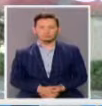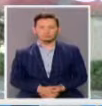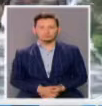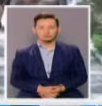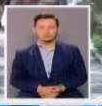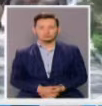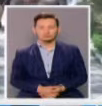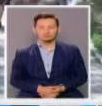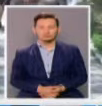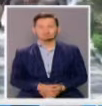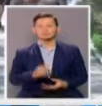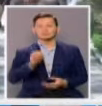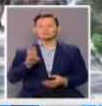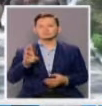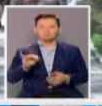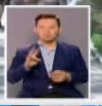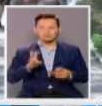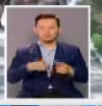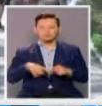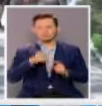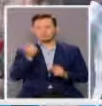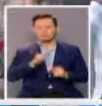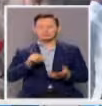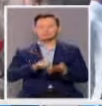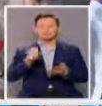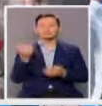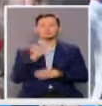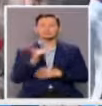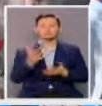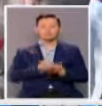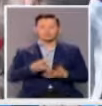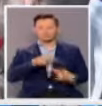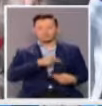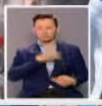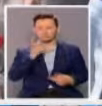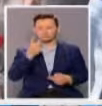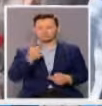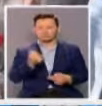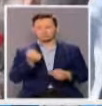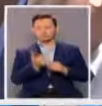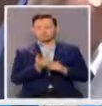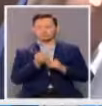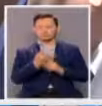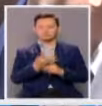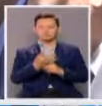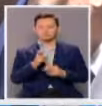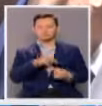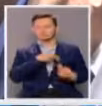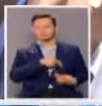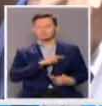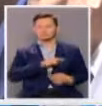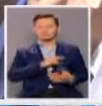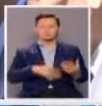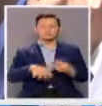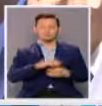вас. Ембілік мұнайшылардың Ұлы Отан соғысындағы жеңіске қосқан үлесі зор. Тәулігіне 13-14 сағаттан еңбек еткен